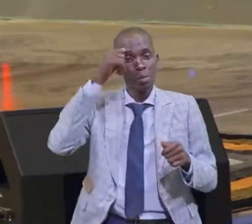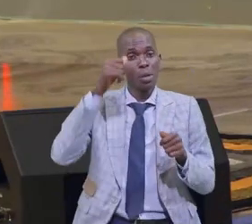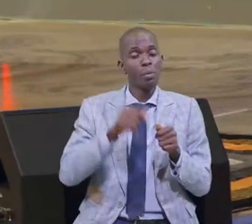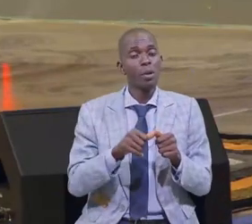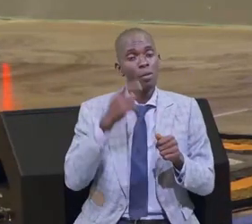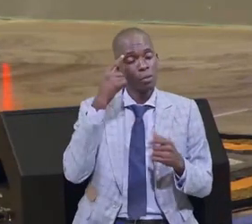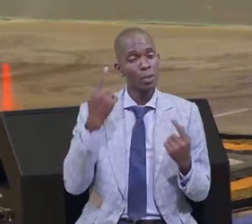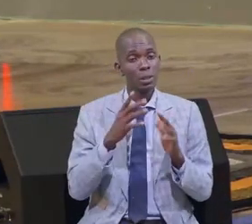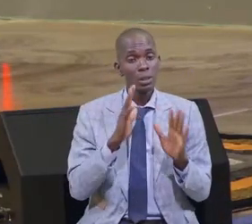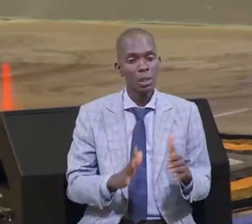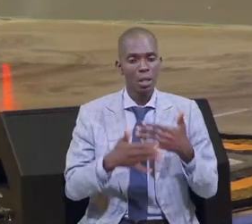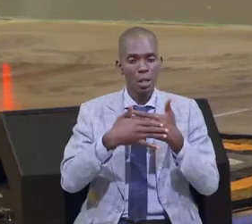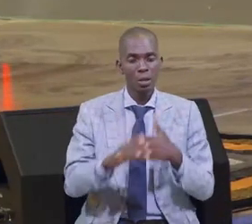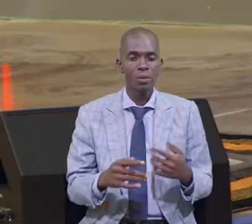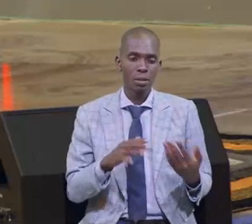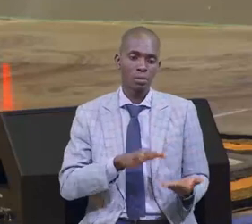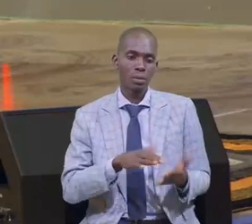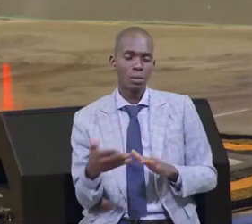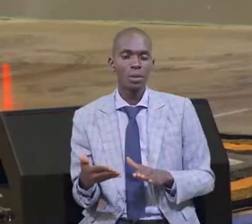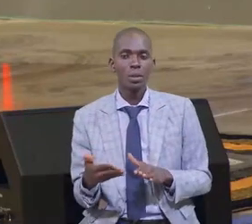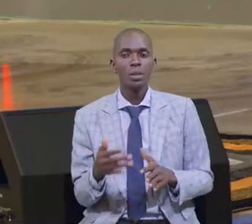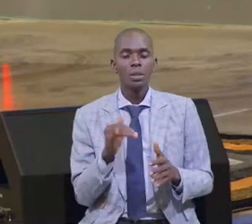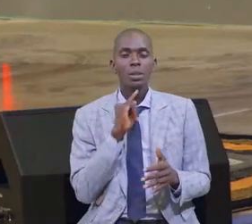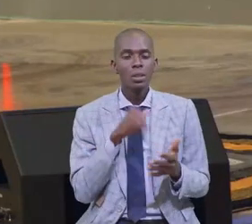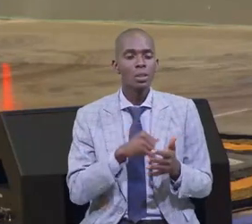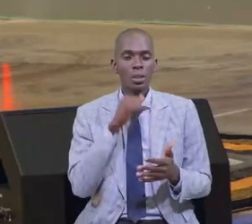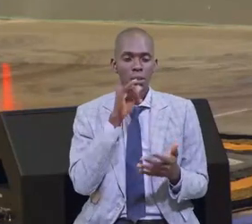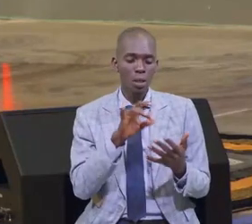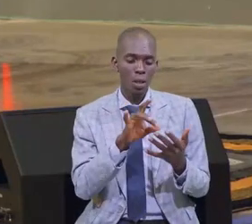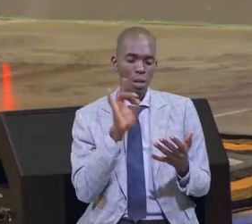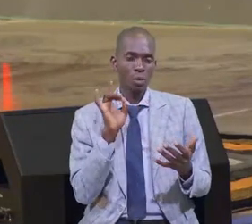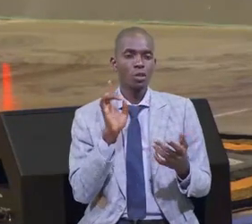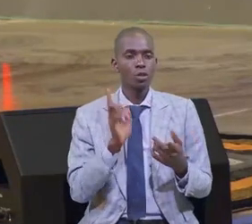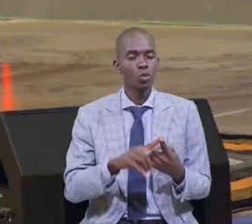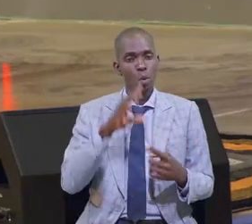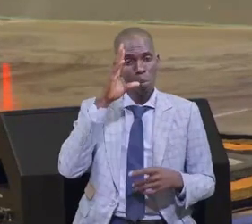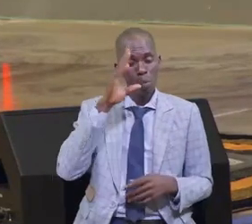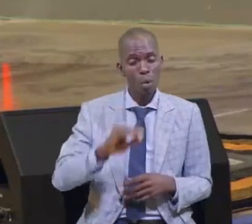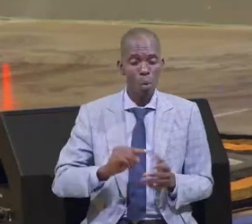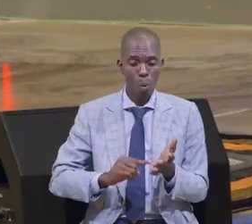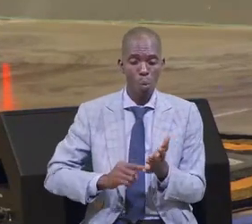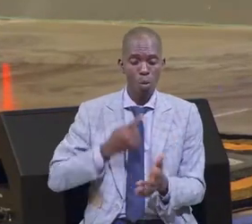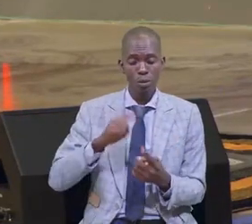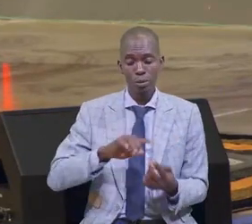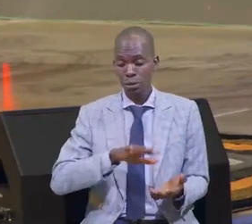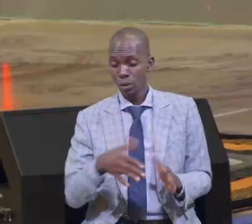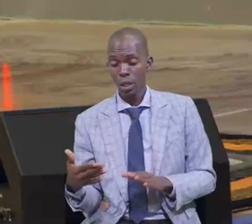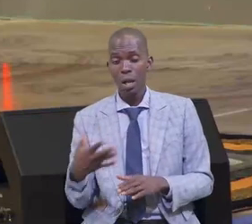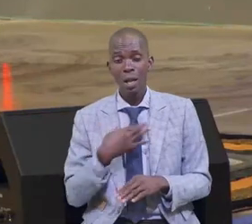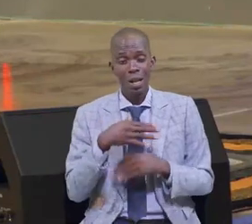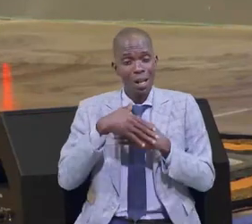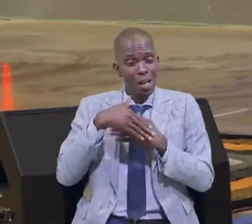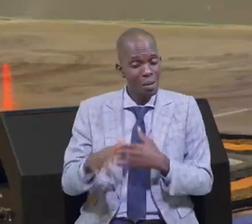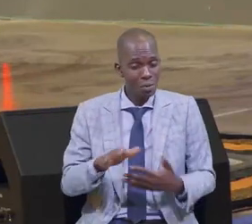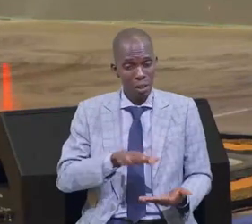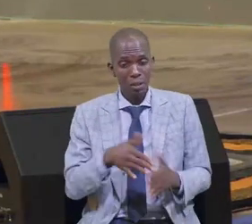de conscience instantanée pour les pécheurs après la mort. Il est réservé aux hommes une fois.